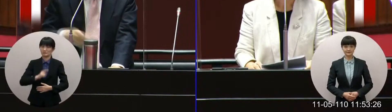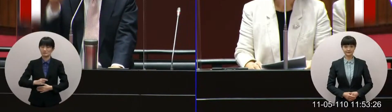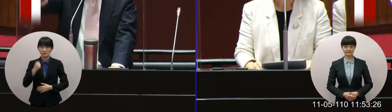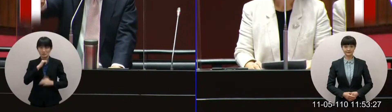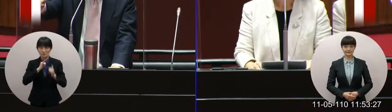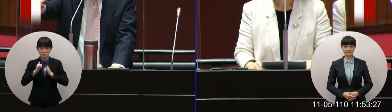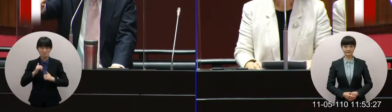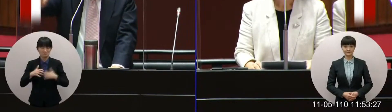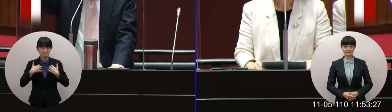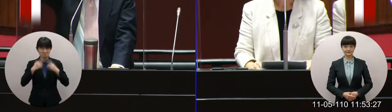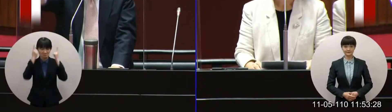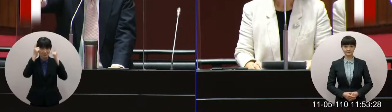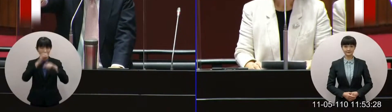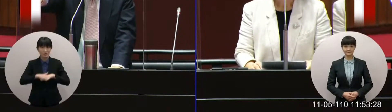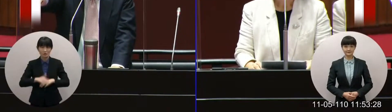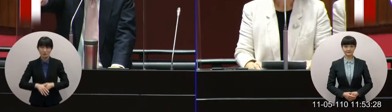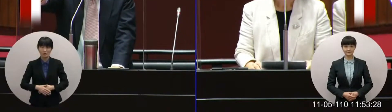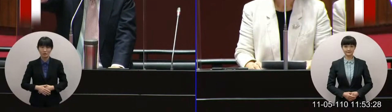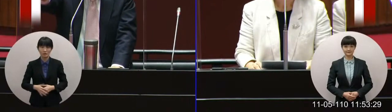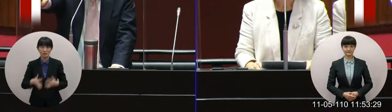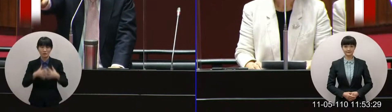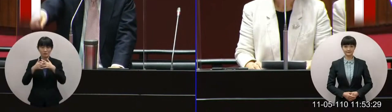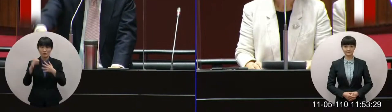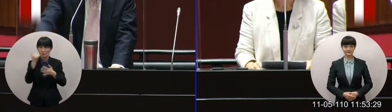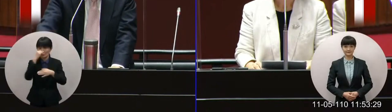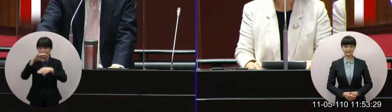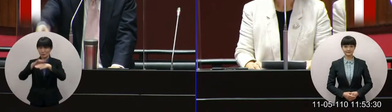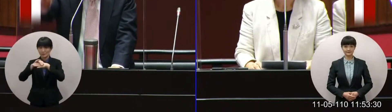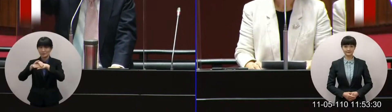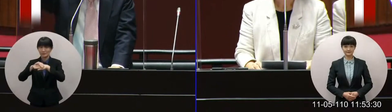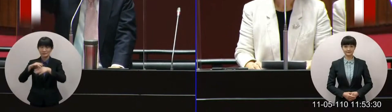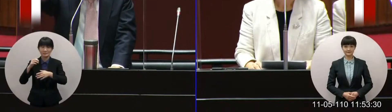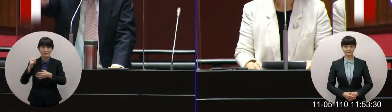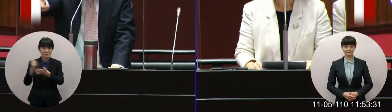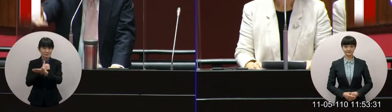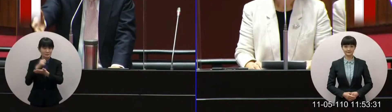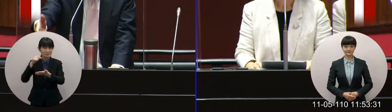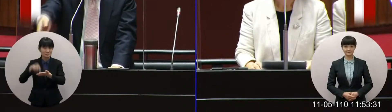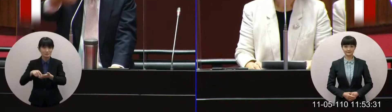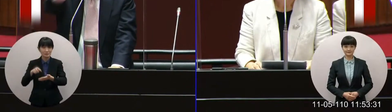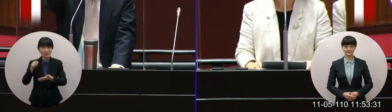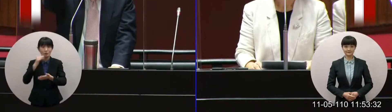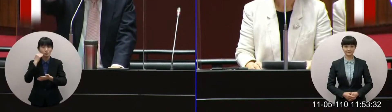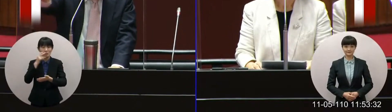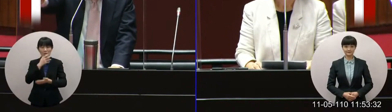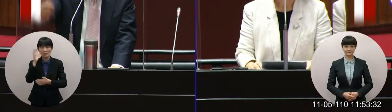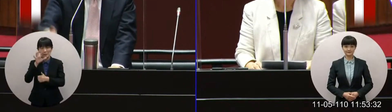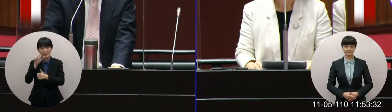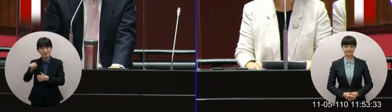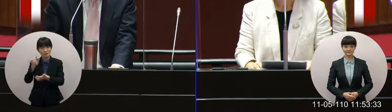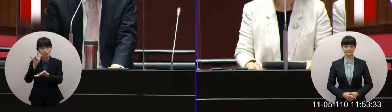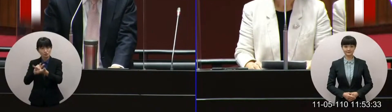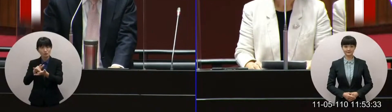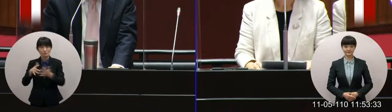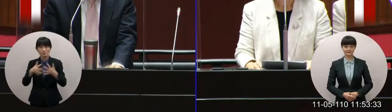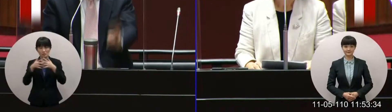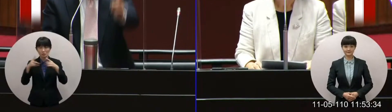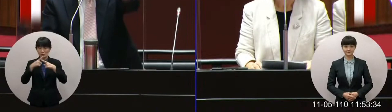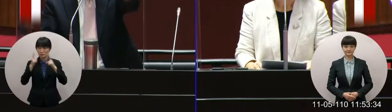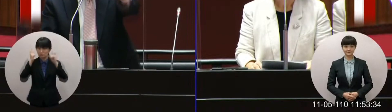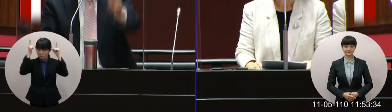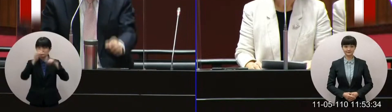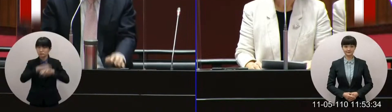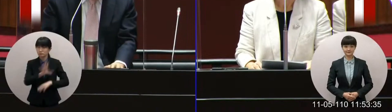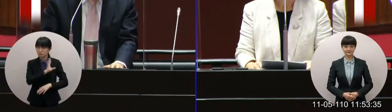如果讲美国的不行，美国猪肉是销底吧，是毒猪，美国一定很生气。你